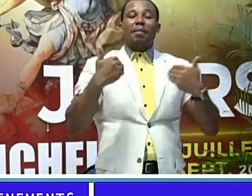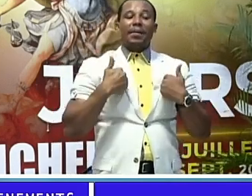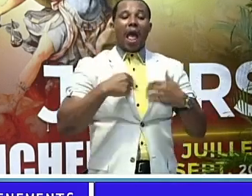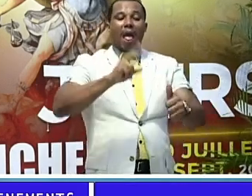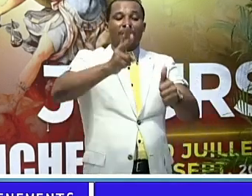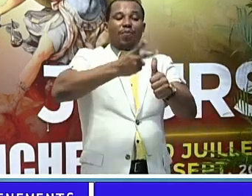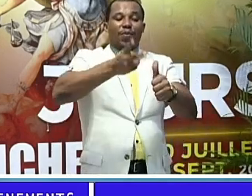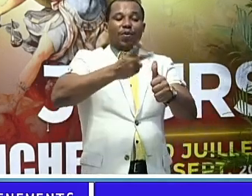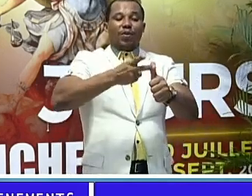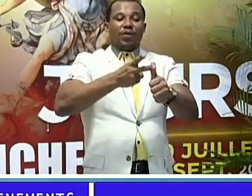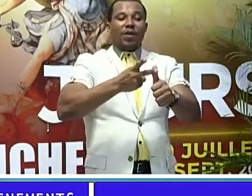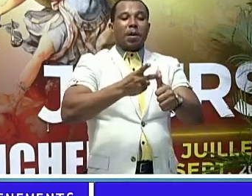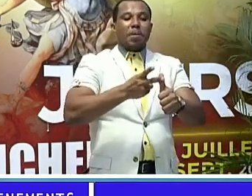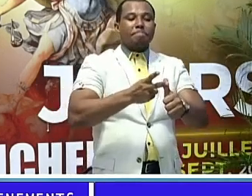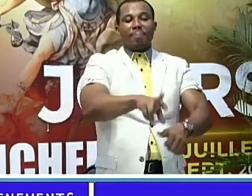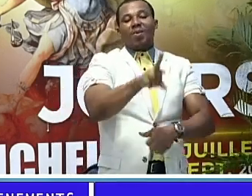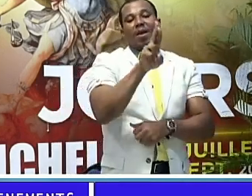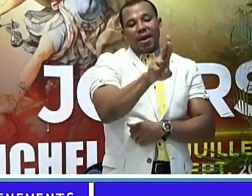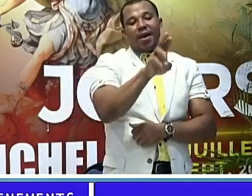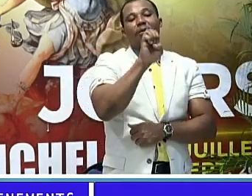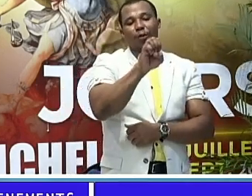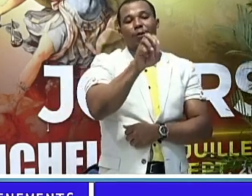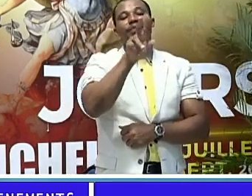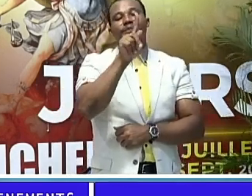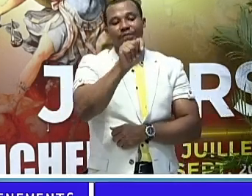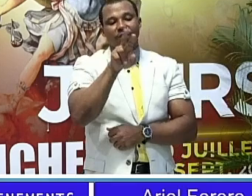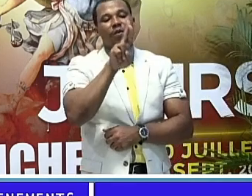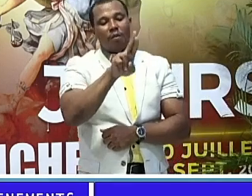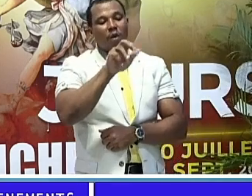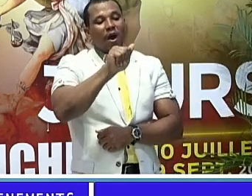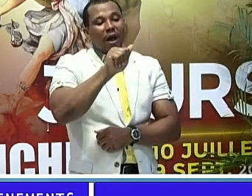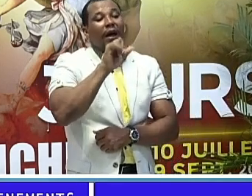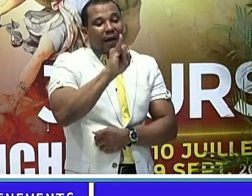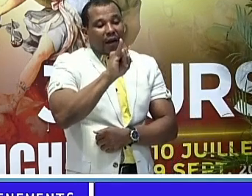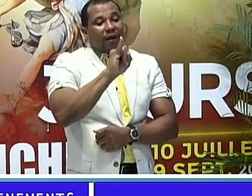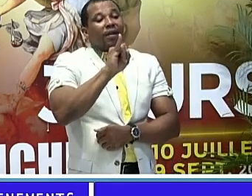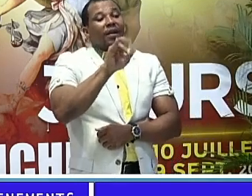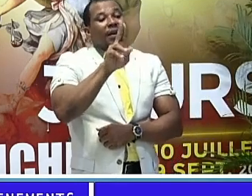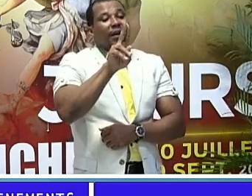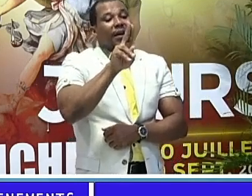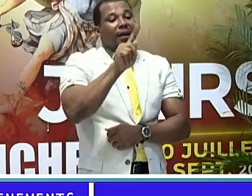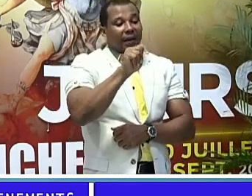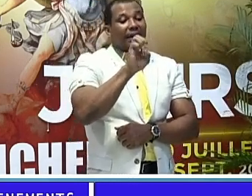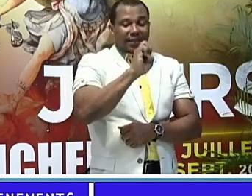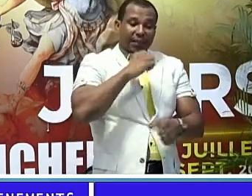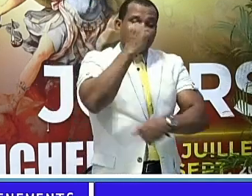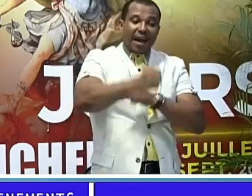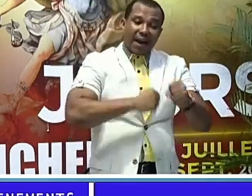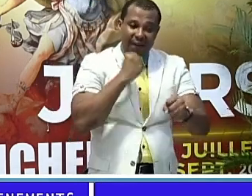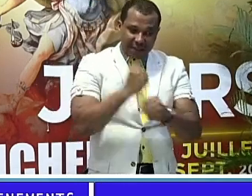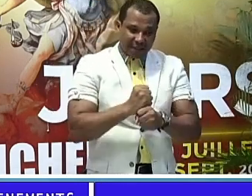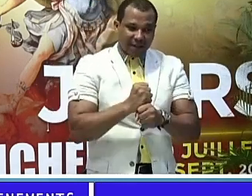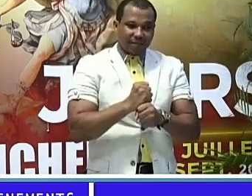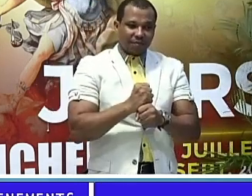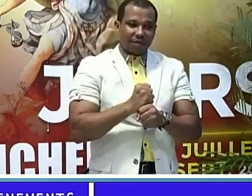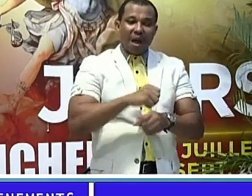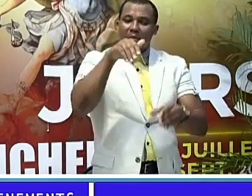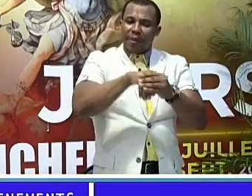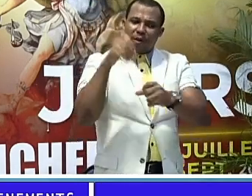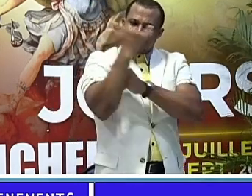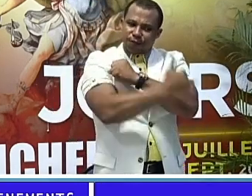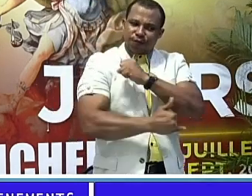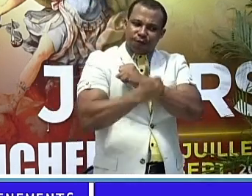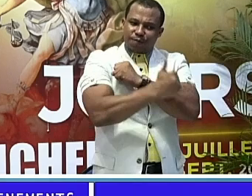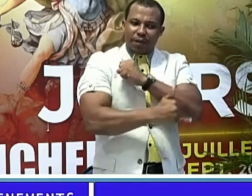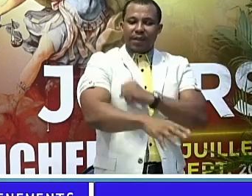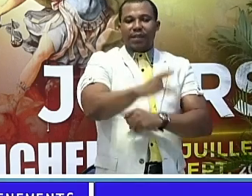annuelle. Retraite ça la fête Orlando dans Wyndham Resort qui est dans Orlando.